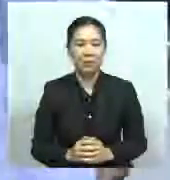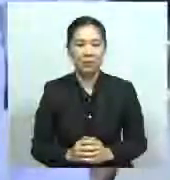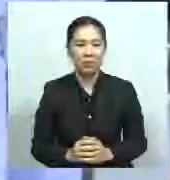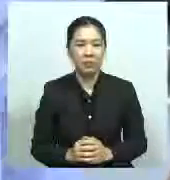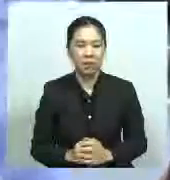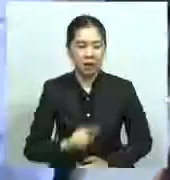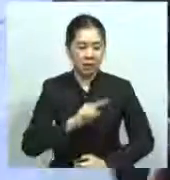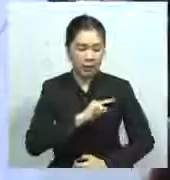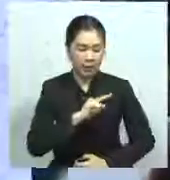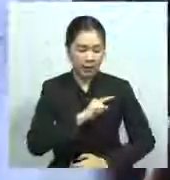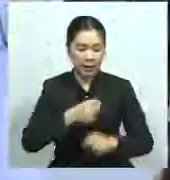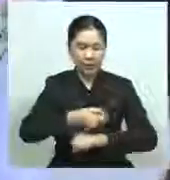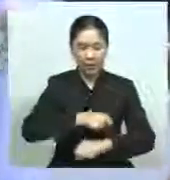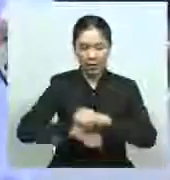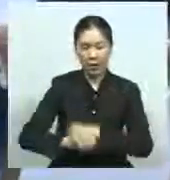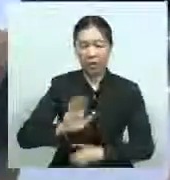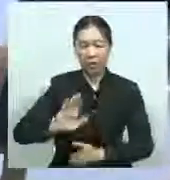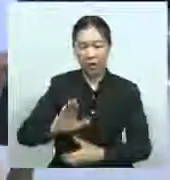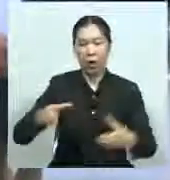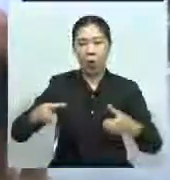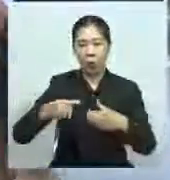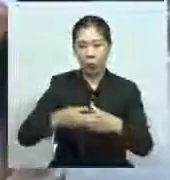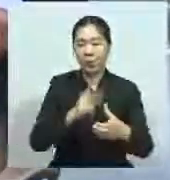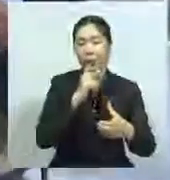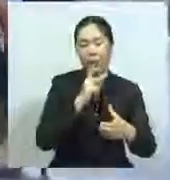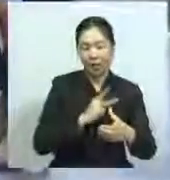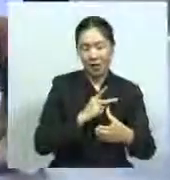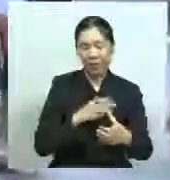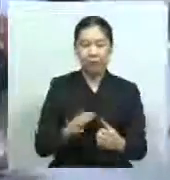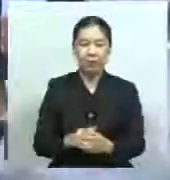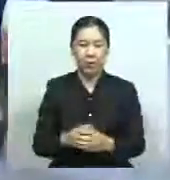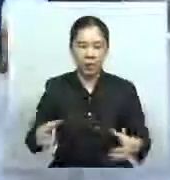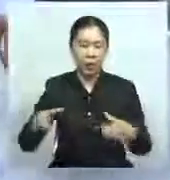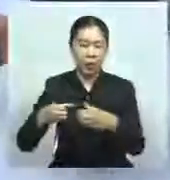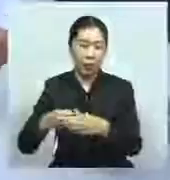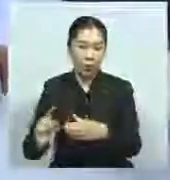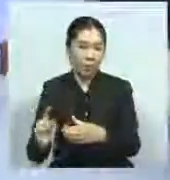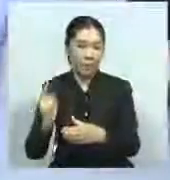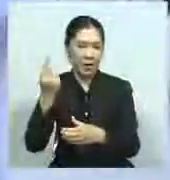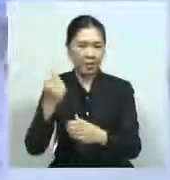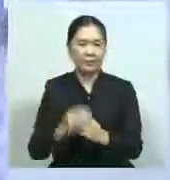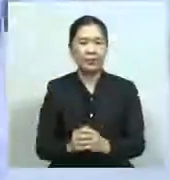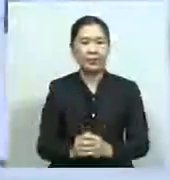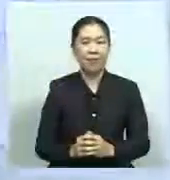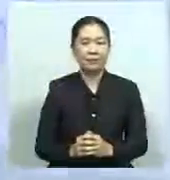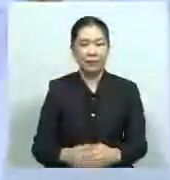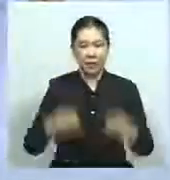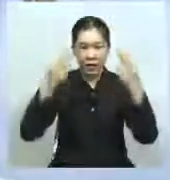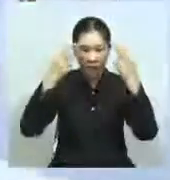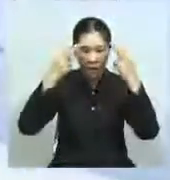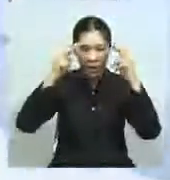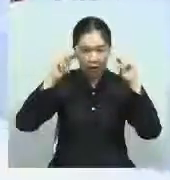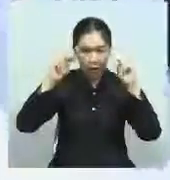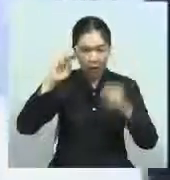ติหน้าที่ของคณะรัฐมนตรีชุดปัจจุบันรวมถึงคณะรัฐมนตรีในช่วงของการเปลี่ยนผ่านนะคะหลังจากที่นายกรัฐมนตรี